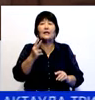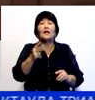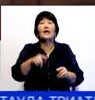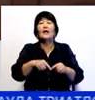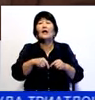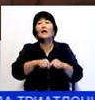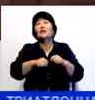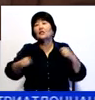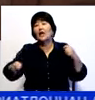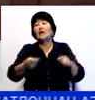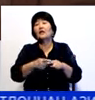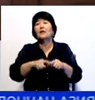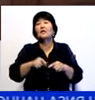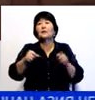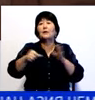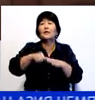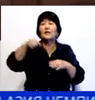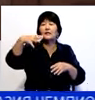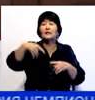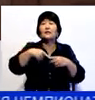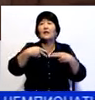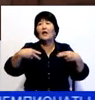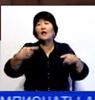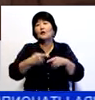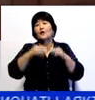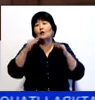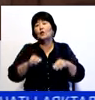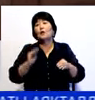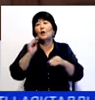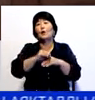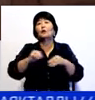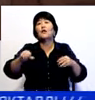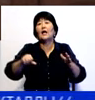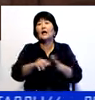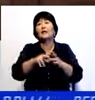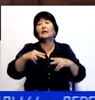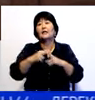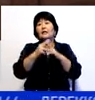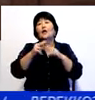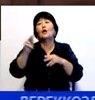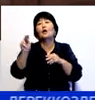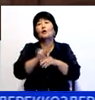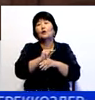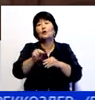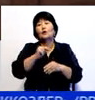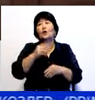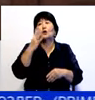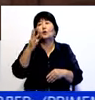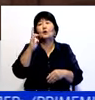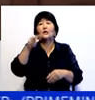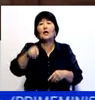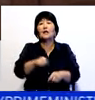электрик желілері мен 61 дана әртүрлі кернеулі қосалқы станцияларына күрделі жөндеу жұмыстары 400 шақырымнан